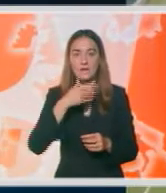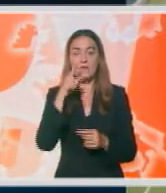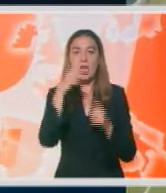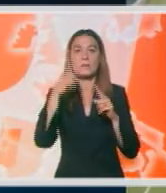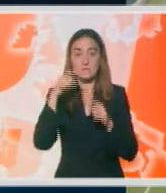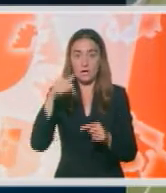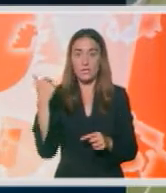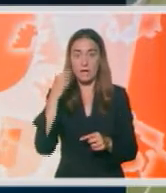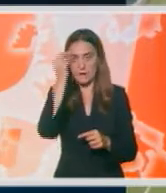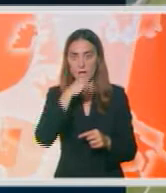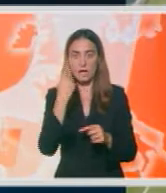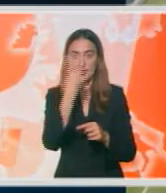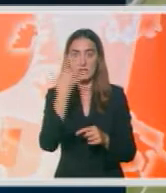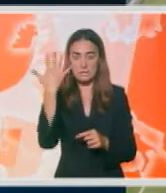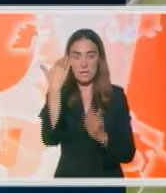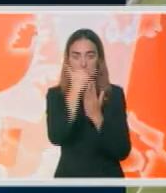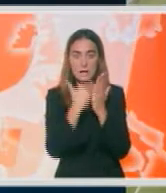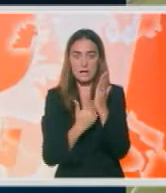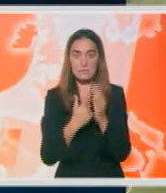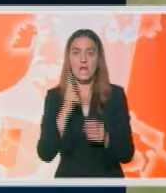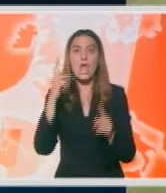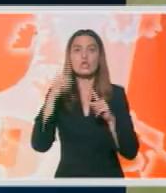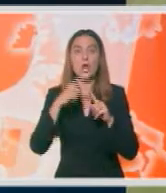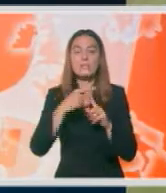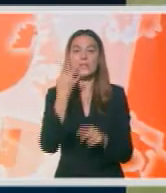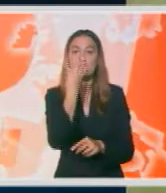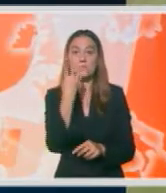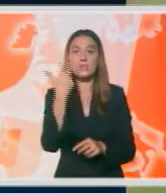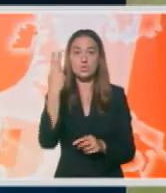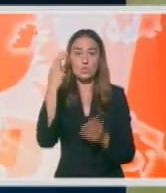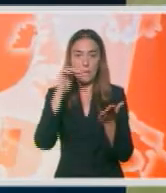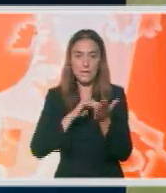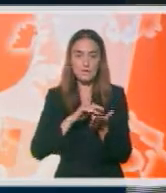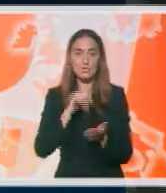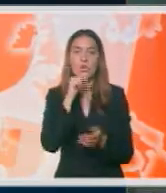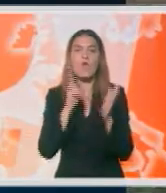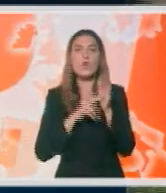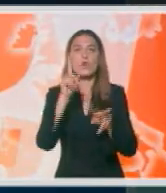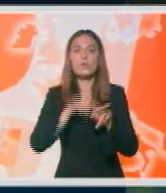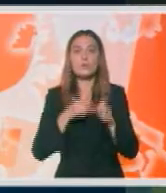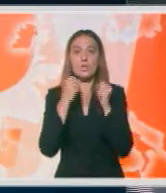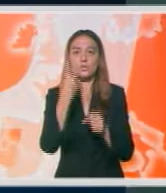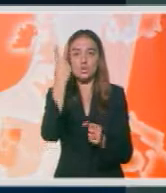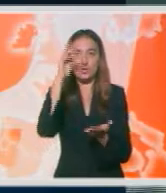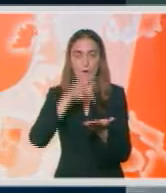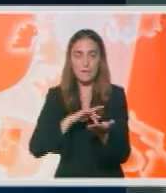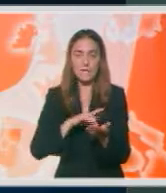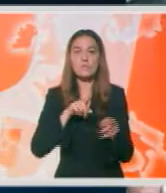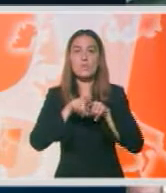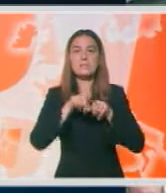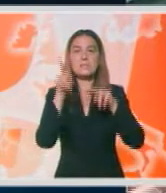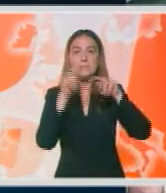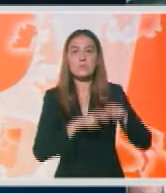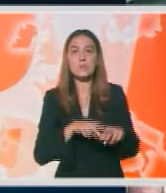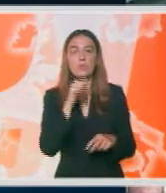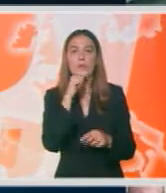je ove nedelje 45. na ATP listi, Trojicki je na 42. mestu, a Novak Đoković drži drugu poziciju sa istim